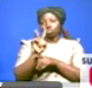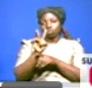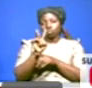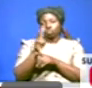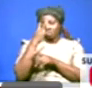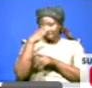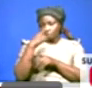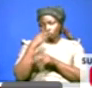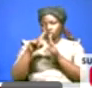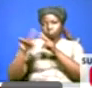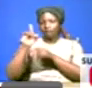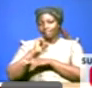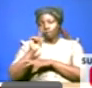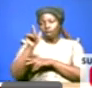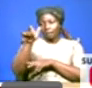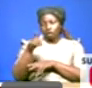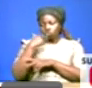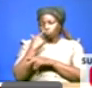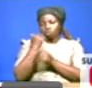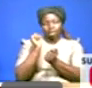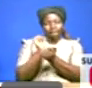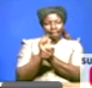na anasaidia katika uchunguzi.